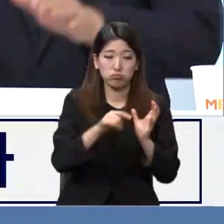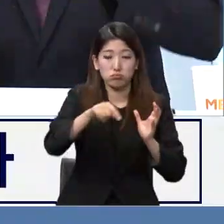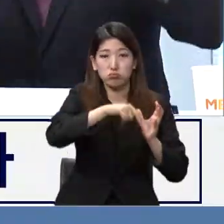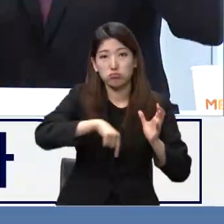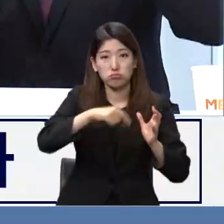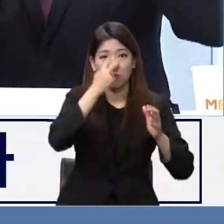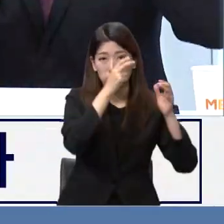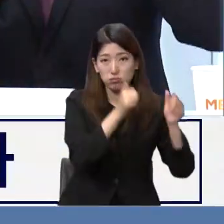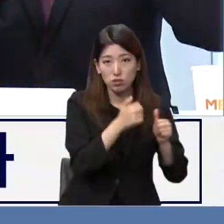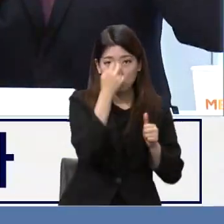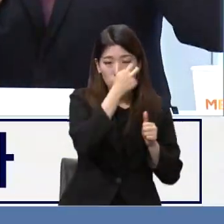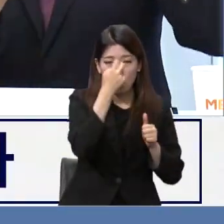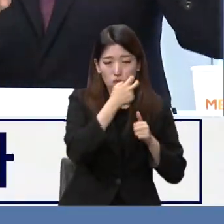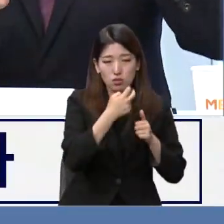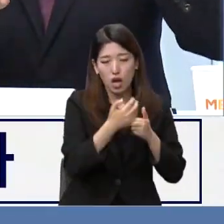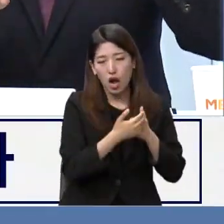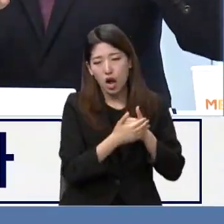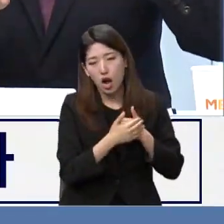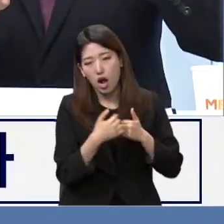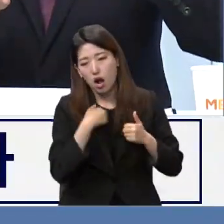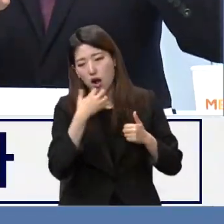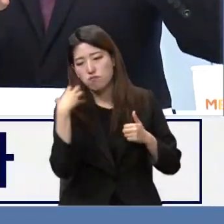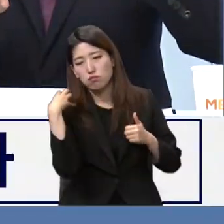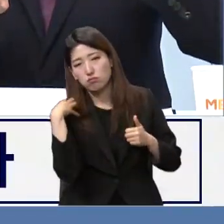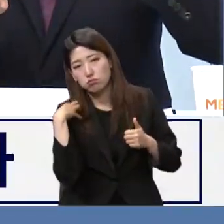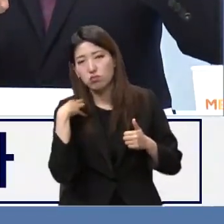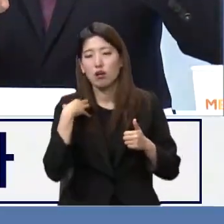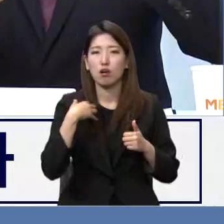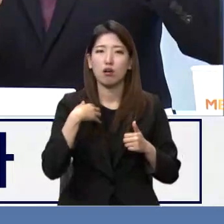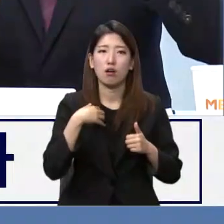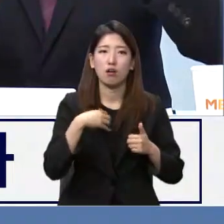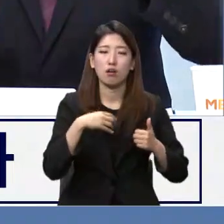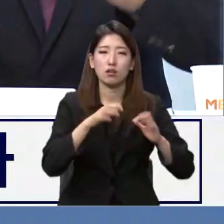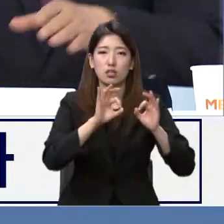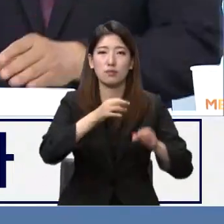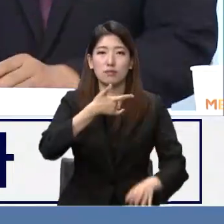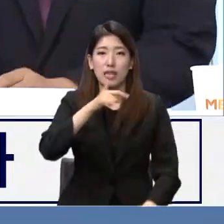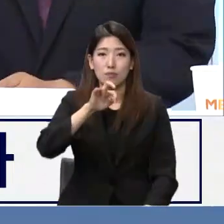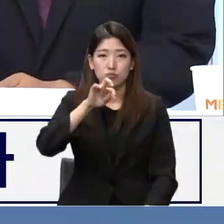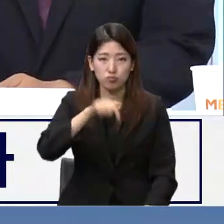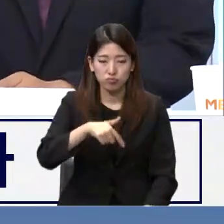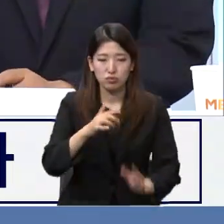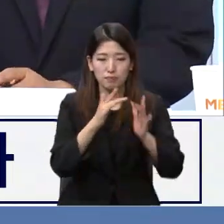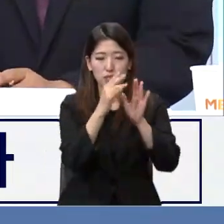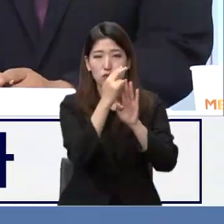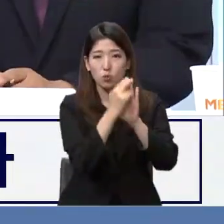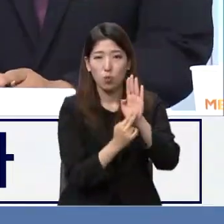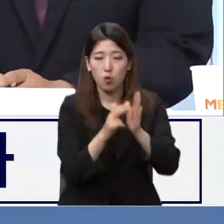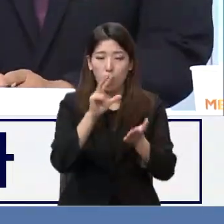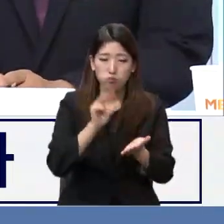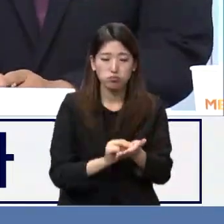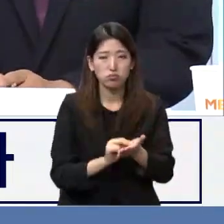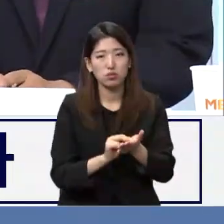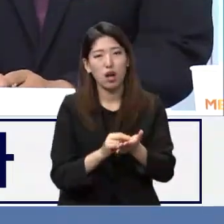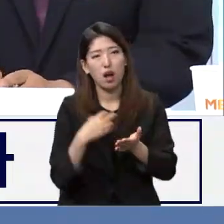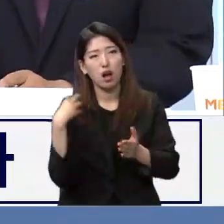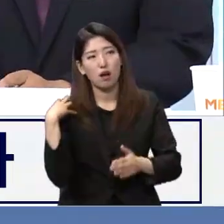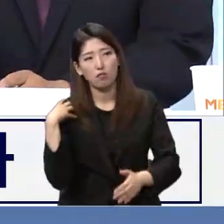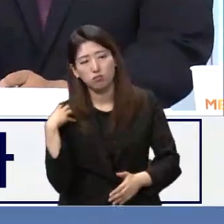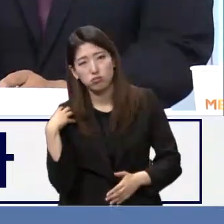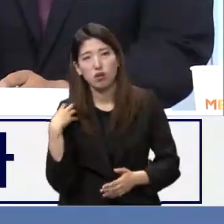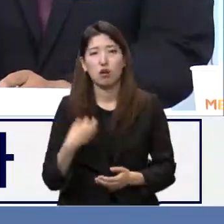민주당의 지금 저 지지율도 역전했다는게 최근에 나오지 않습니까 어제 그저께 다이 지지율이 국민의 힘이 앞섰다 하는